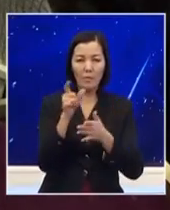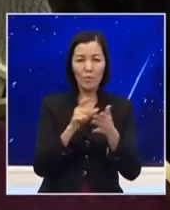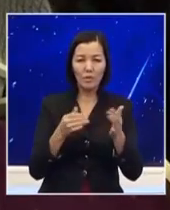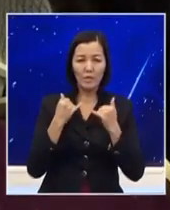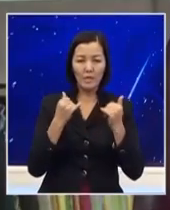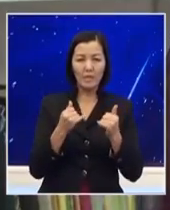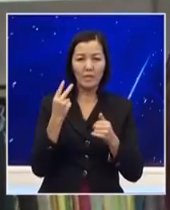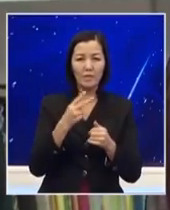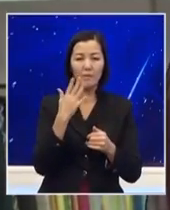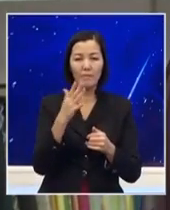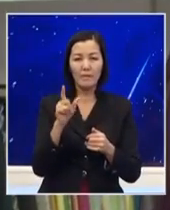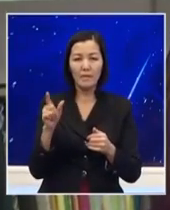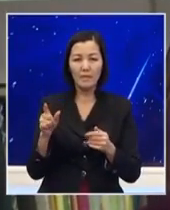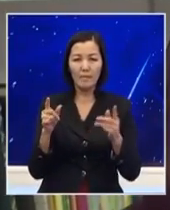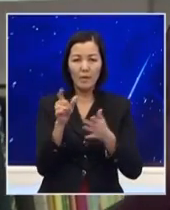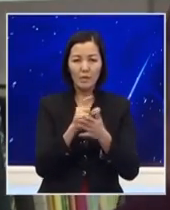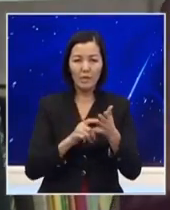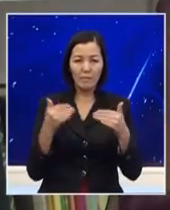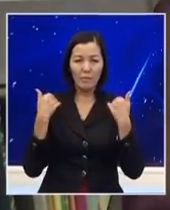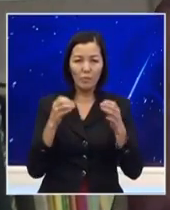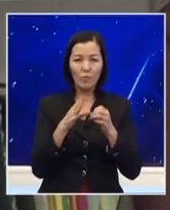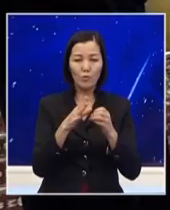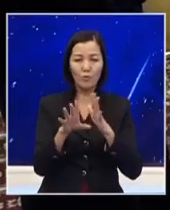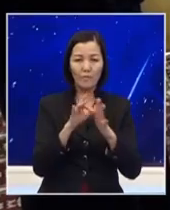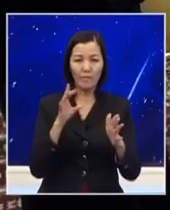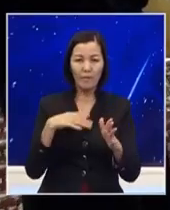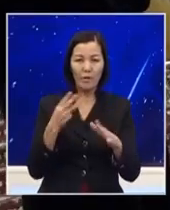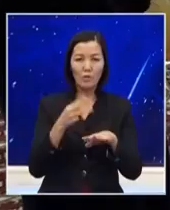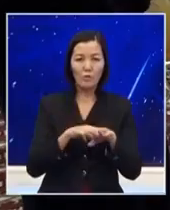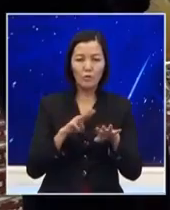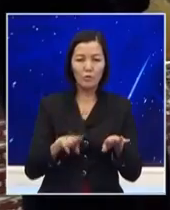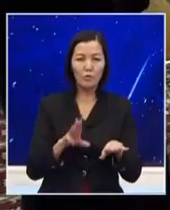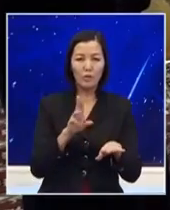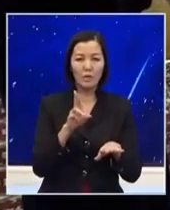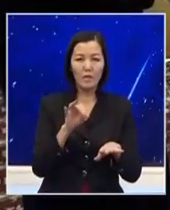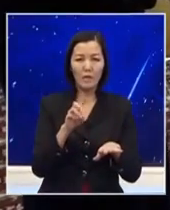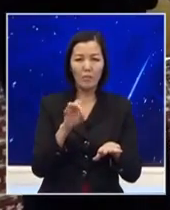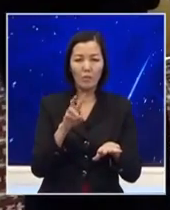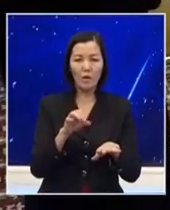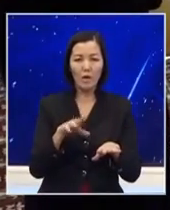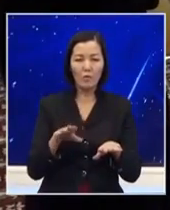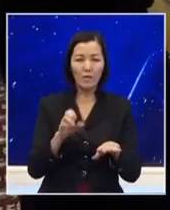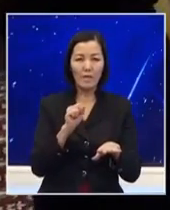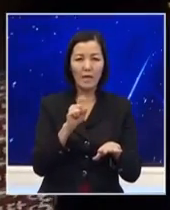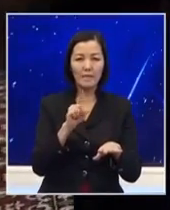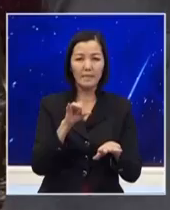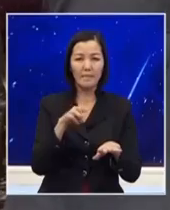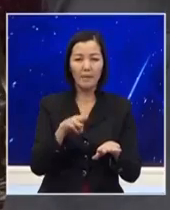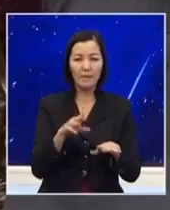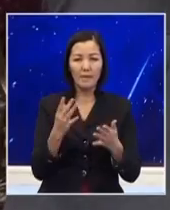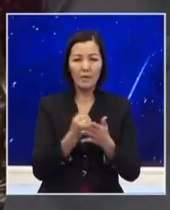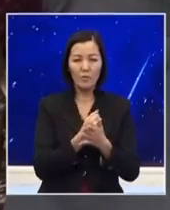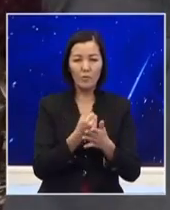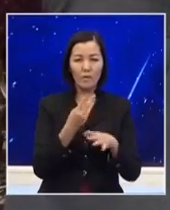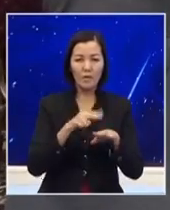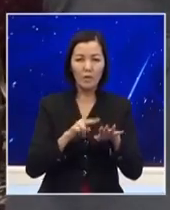өлеңдерін ұсынған. Ақтық сынға тек олардың 14-і ғана өтіпті. Үшінші орын Кербұлақ ауданының қатысушысы Азамат Ақылбековке. Ал екінші